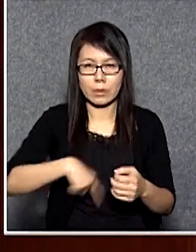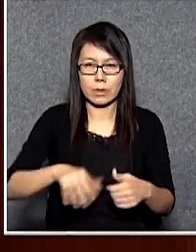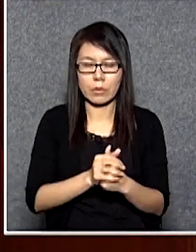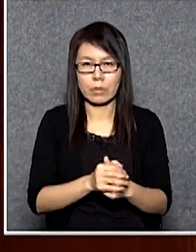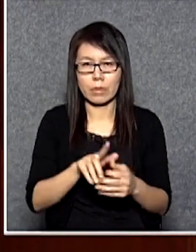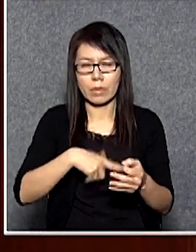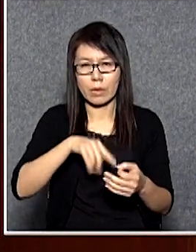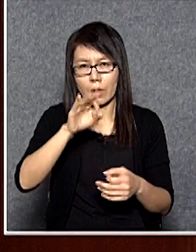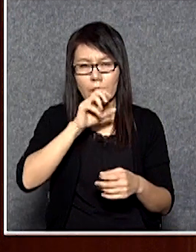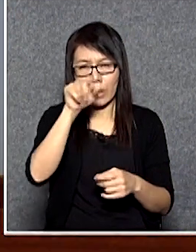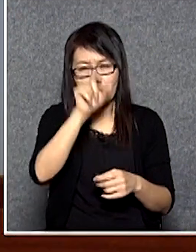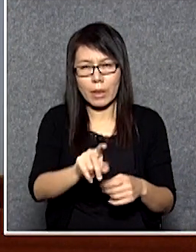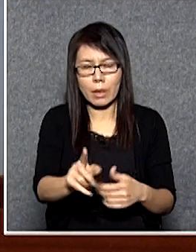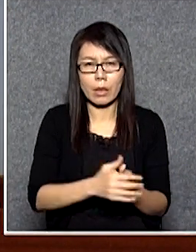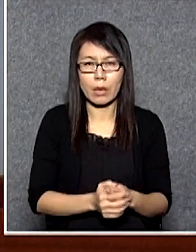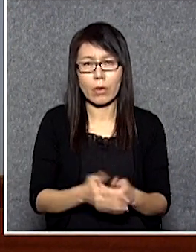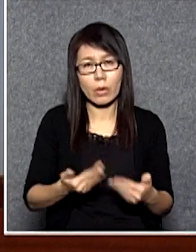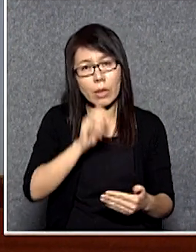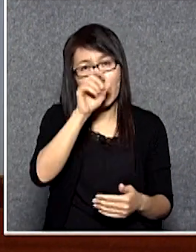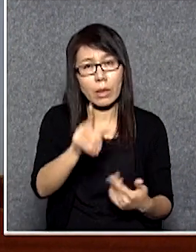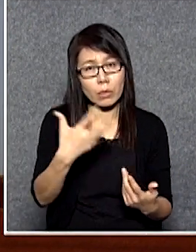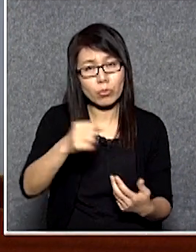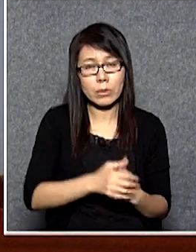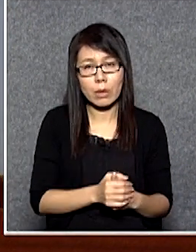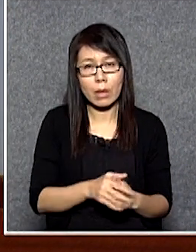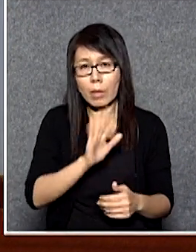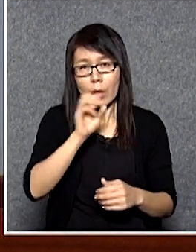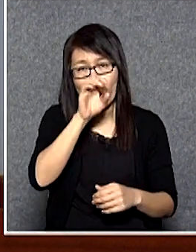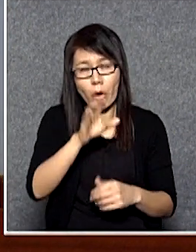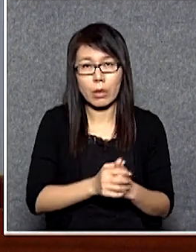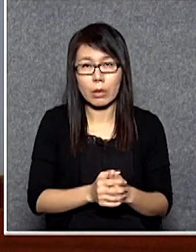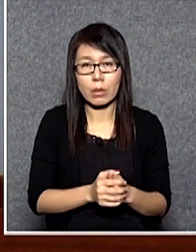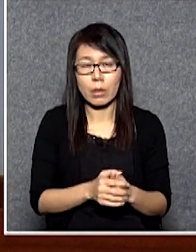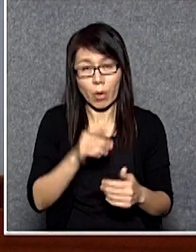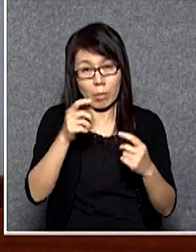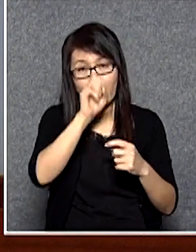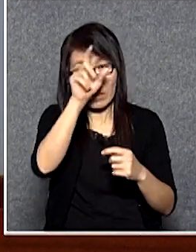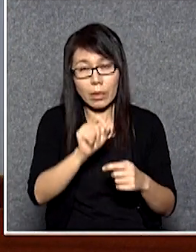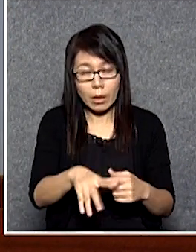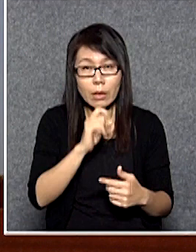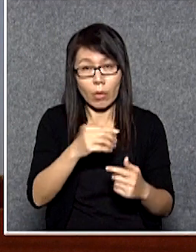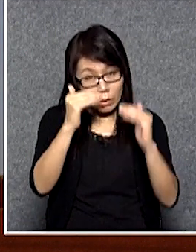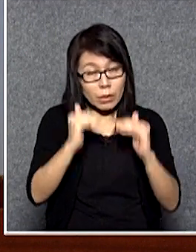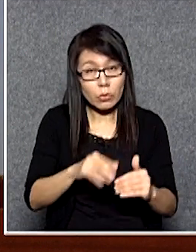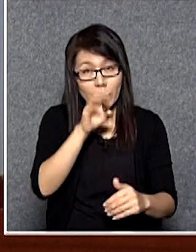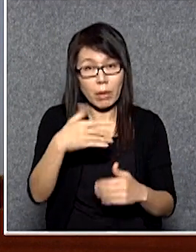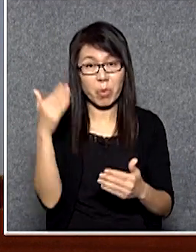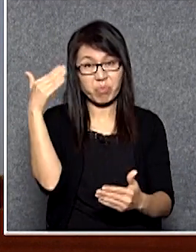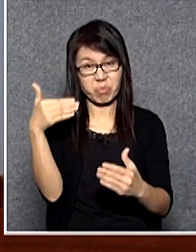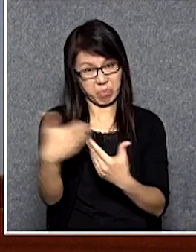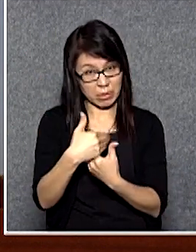議員，你嘅問題係？ 我咪問緊咯，主席。 你而家唔係，你係講緊嘢。 唔係，我跟住就係問緊啦，係請你唔好站亂歌